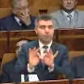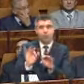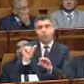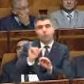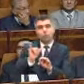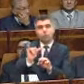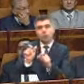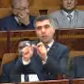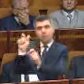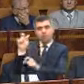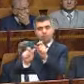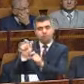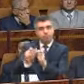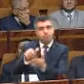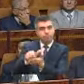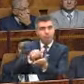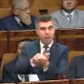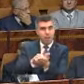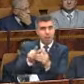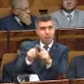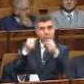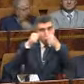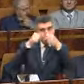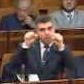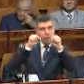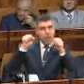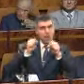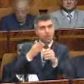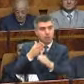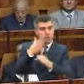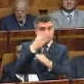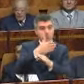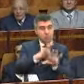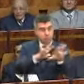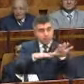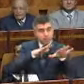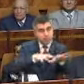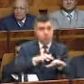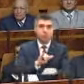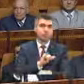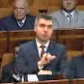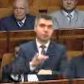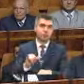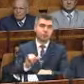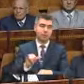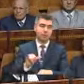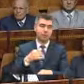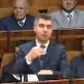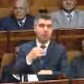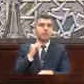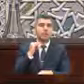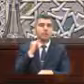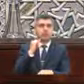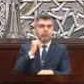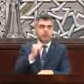الفلاحة؟ واش كتسنوا منهم يخرجوا للشارع باش تدخلوا ديروا كعادتكم في هذه الحكومه دور الاطفاء